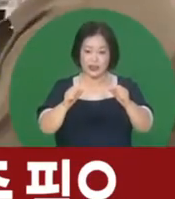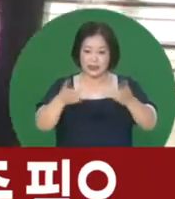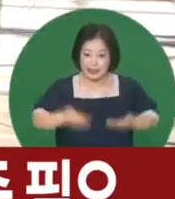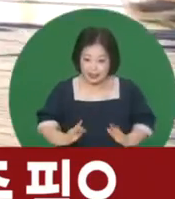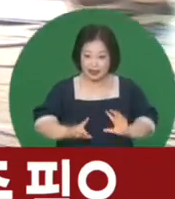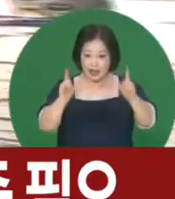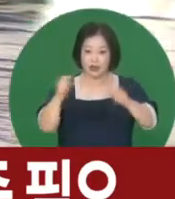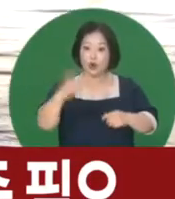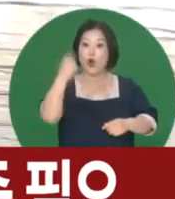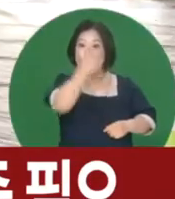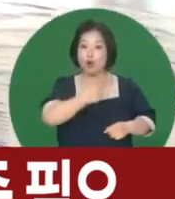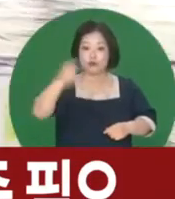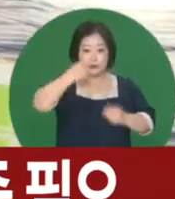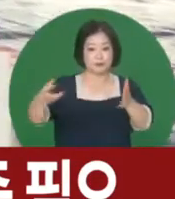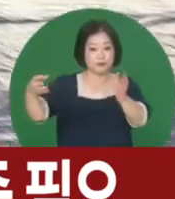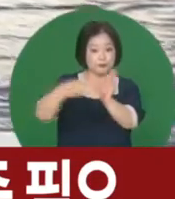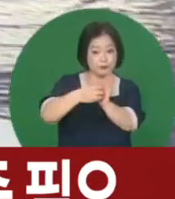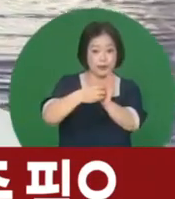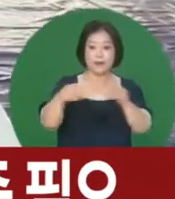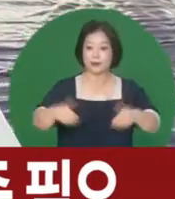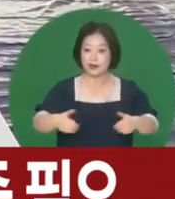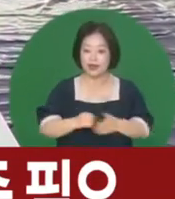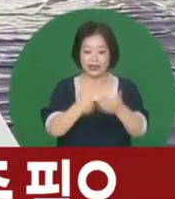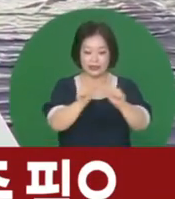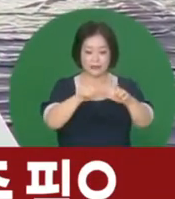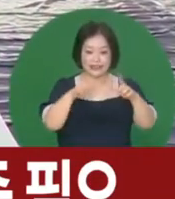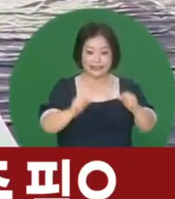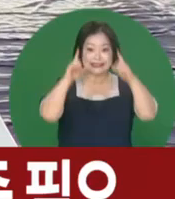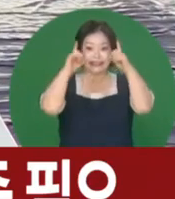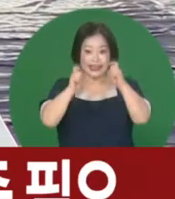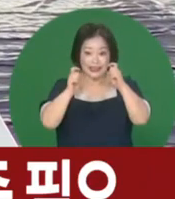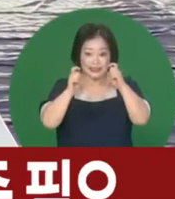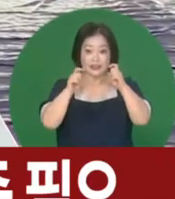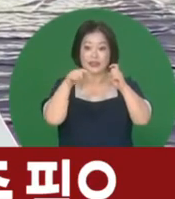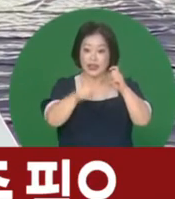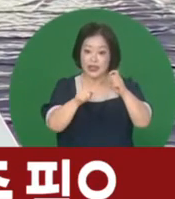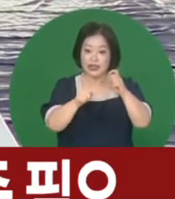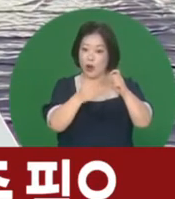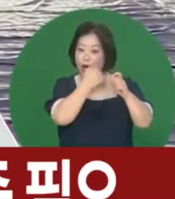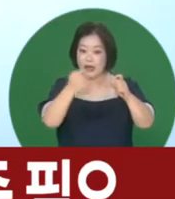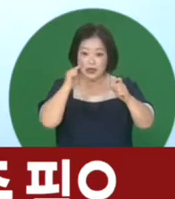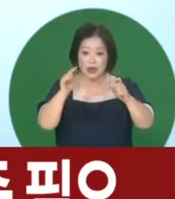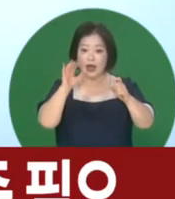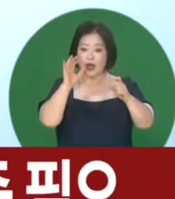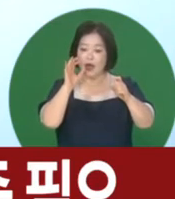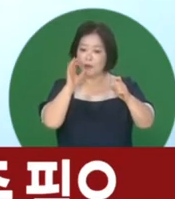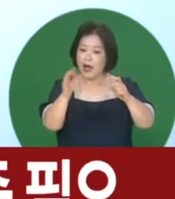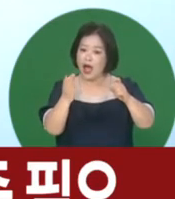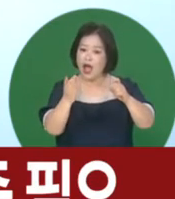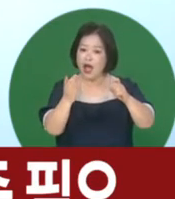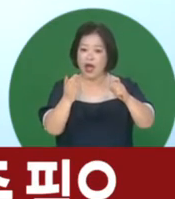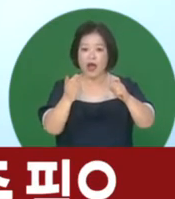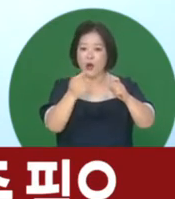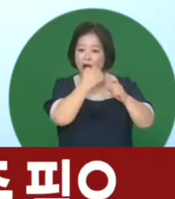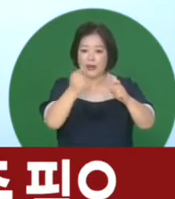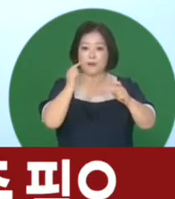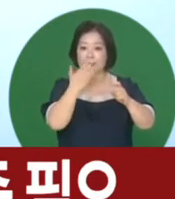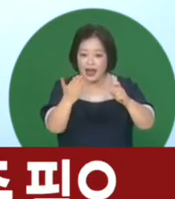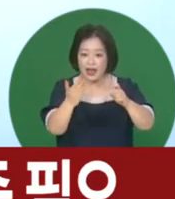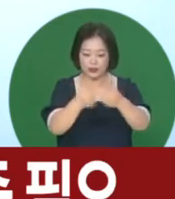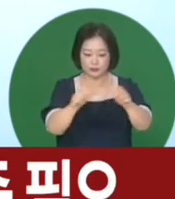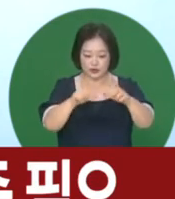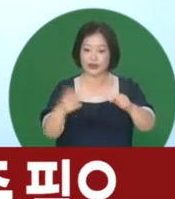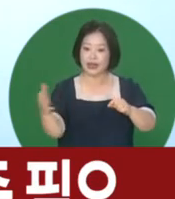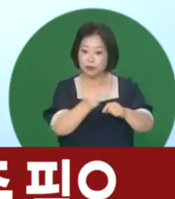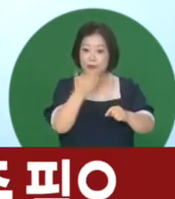신분증을 반시 챙기셔야 합니다 사진으로는 신분확인을 받을 수 없는 점 유의하시기 바랍니다